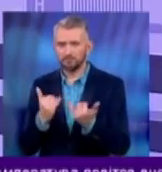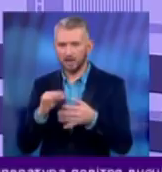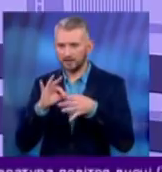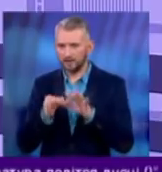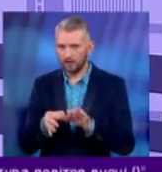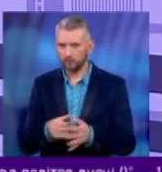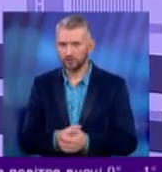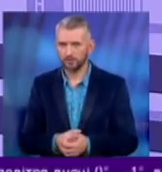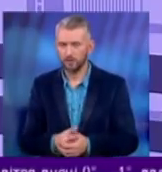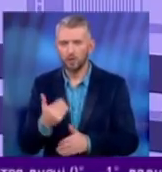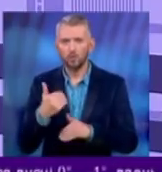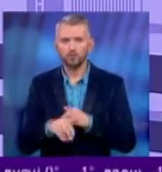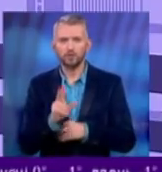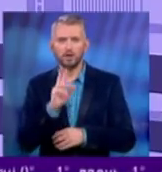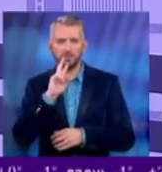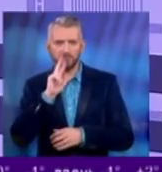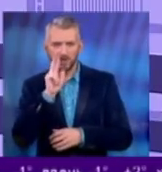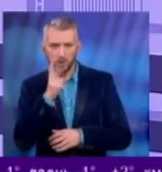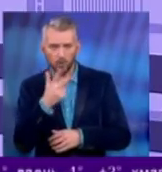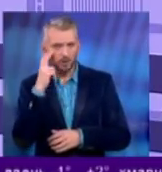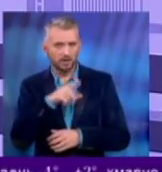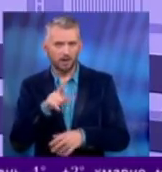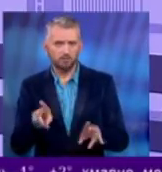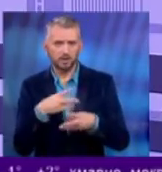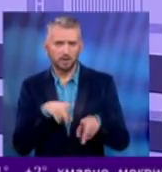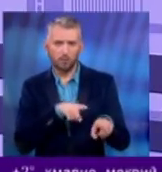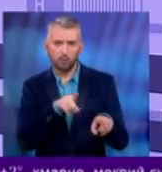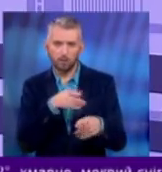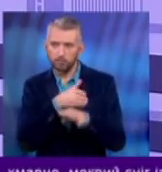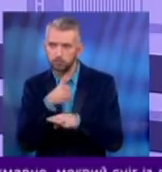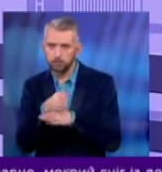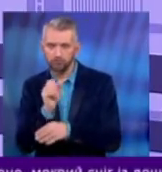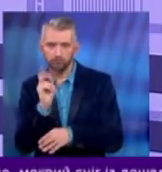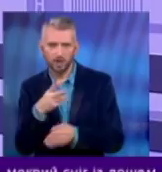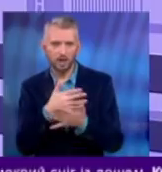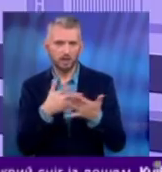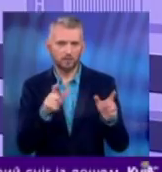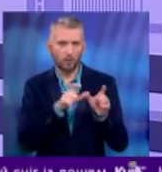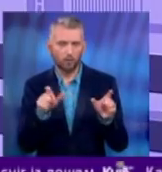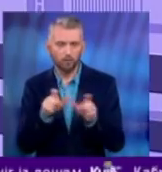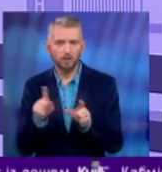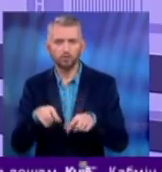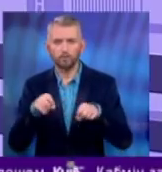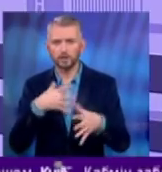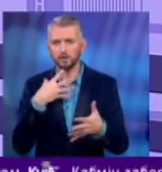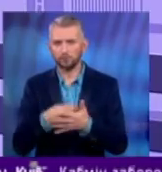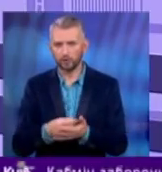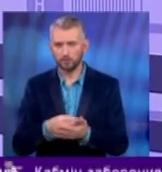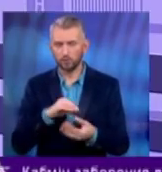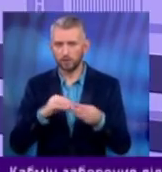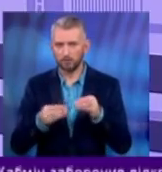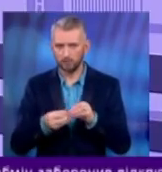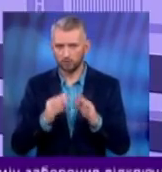детальніше. Уже третій рік поспіль киянам не потрібно бігати по ЖЕКах та різних обслуговуючих компаніях, аби вирішити свої